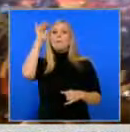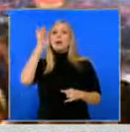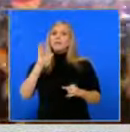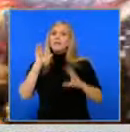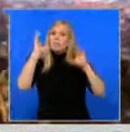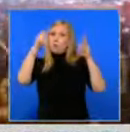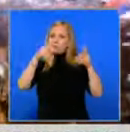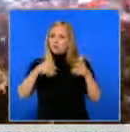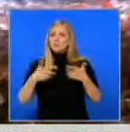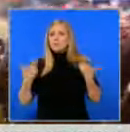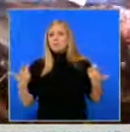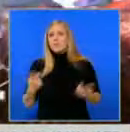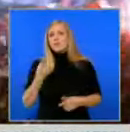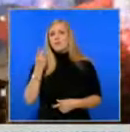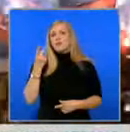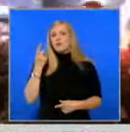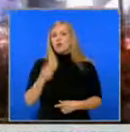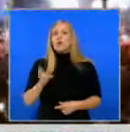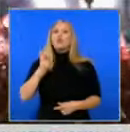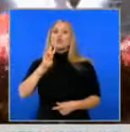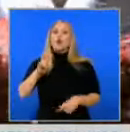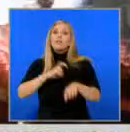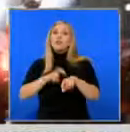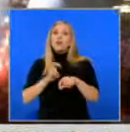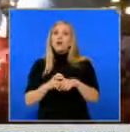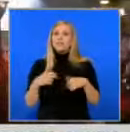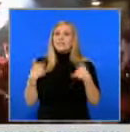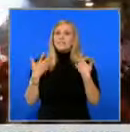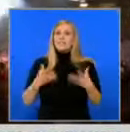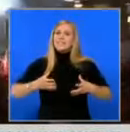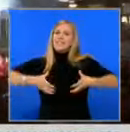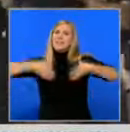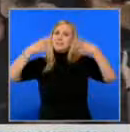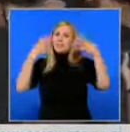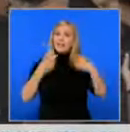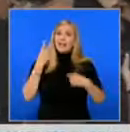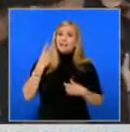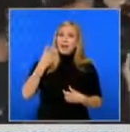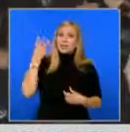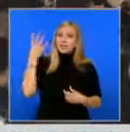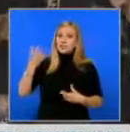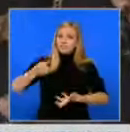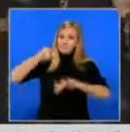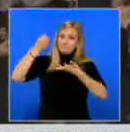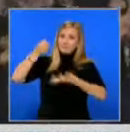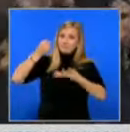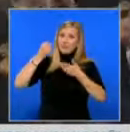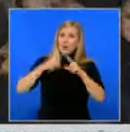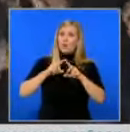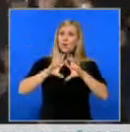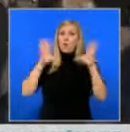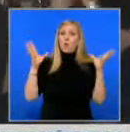феновете а кулминацията дойде когато новак джокович излезе и вдигна победоносно 24та си титла от